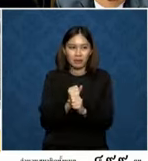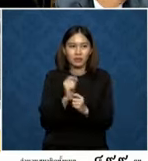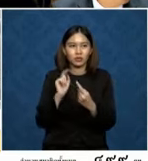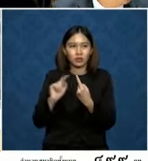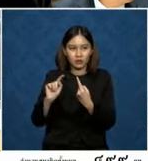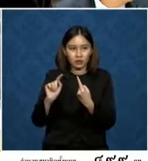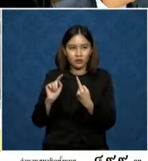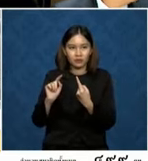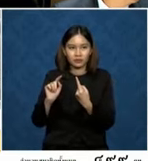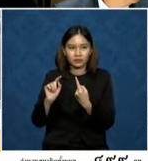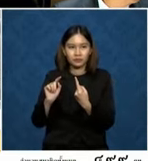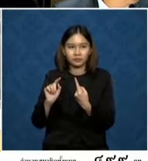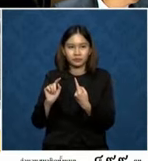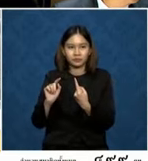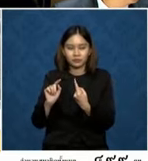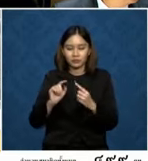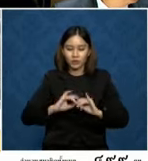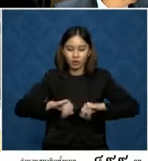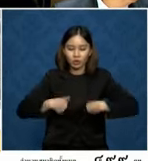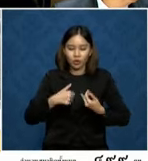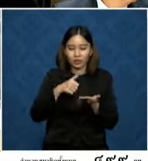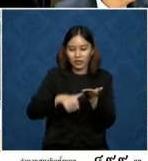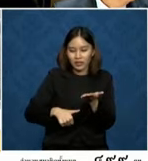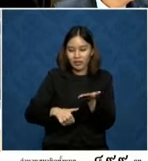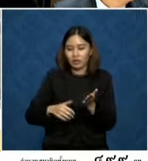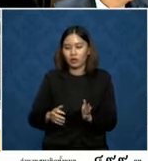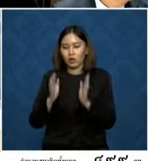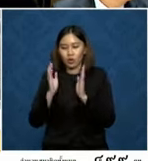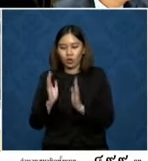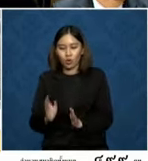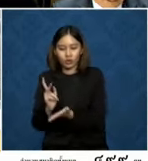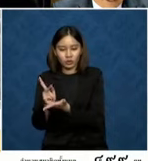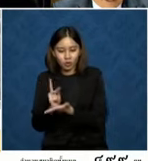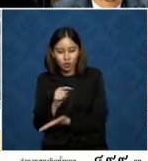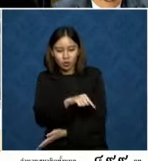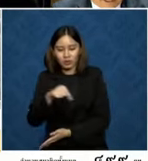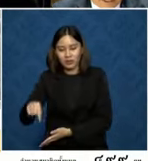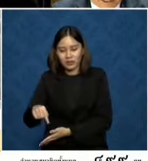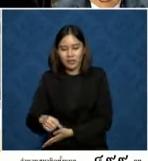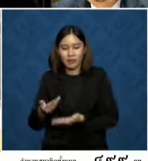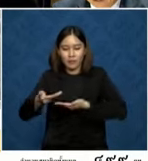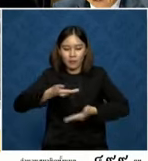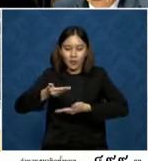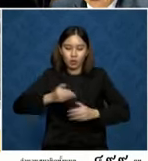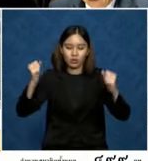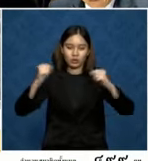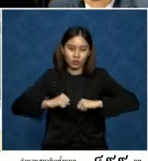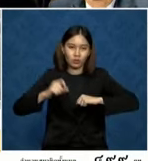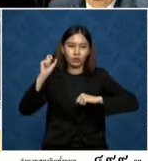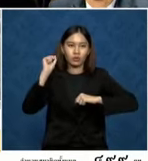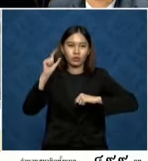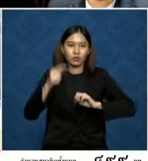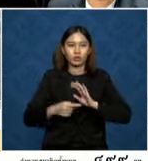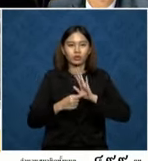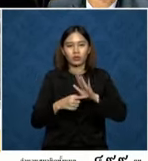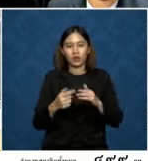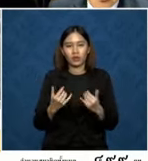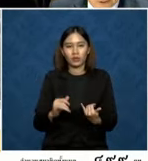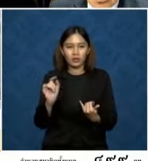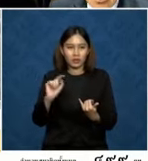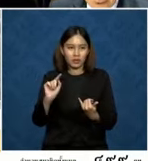นำเจ้าหนี้กับลูกหนี้มาเจรจาตกลงเงื่อนไขร่วมกันโดยด่วนอย่างเช่นวันนี้นะ